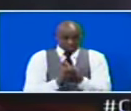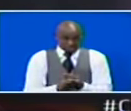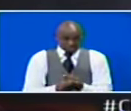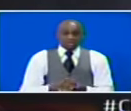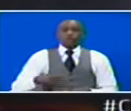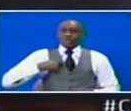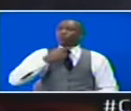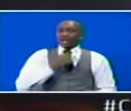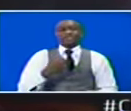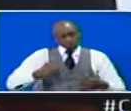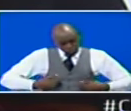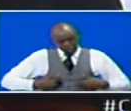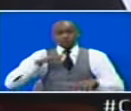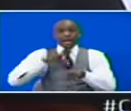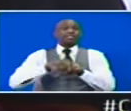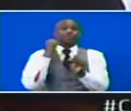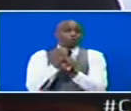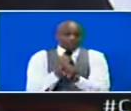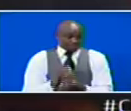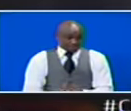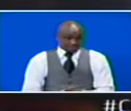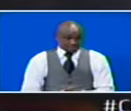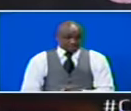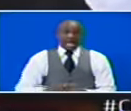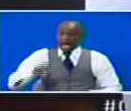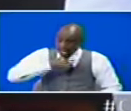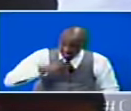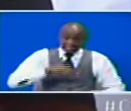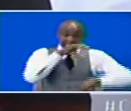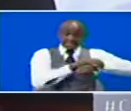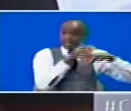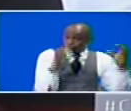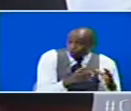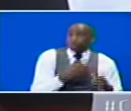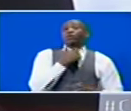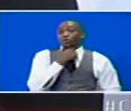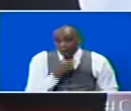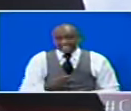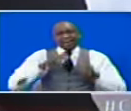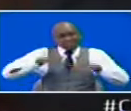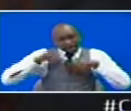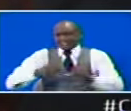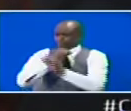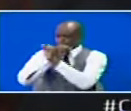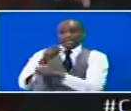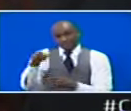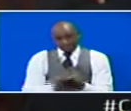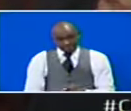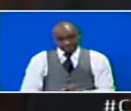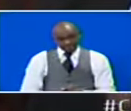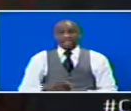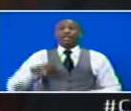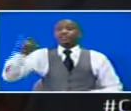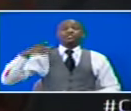Tunataka vijana wetu wapate ajira. Sisi kwa NASA tunataka tulinde wakulima wetu. Sana